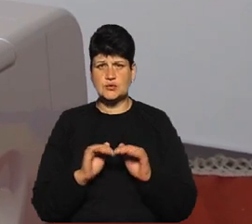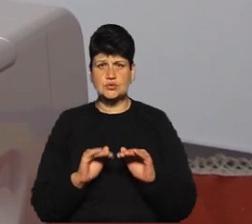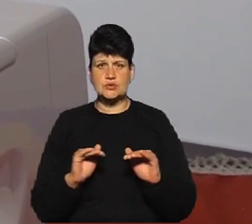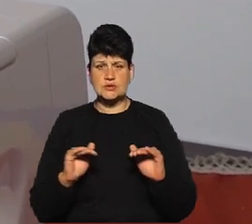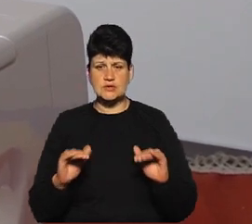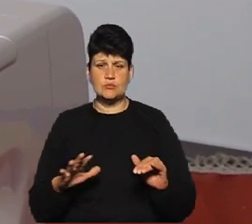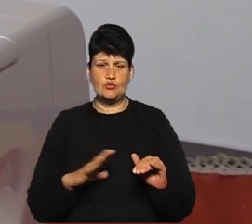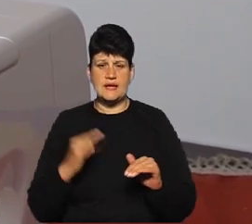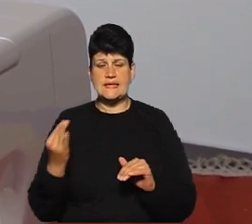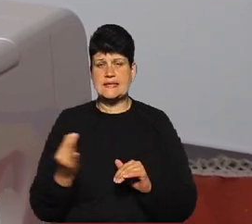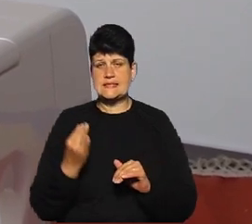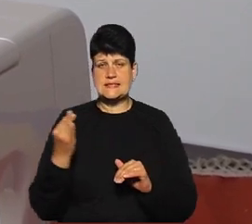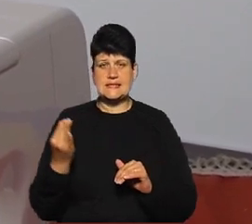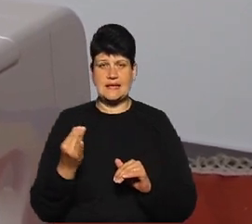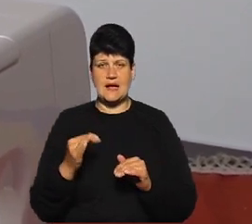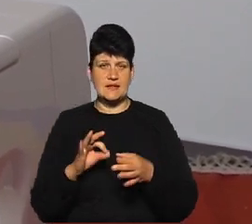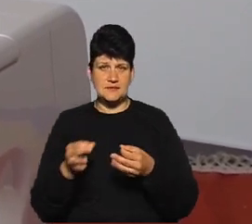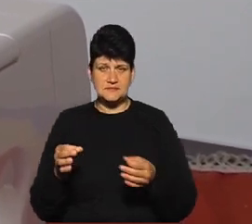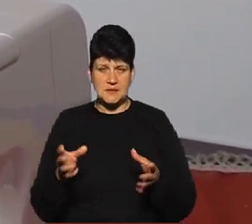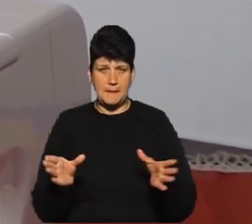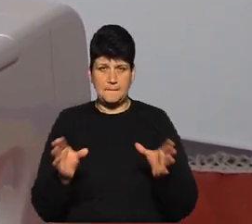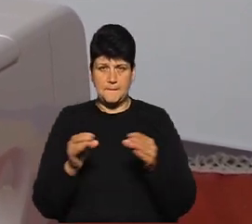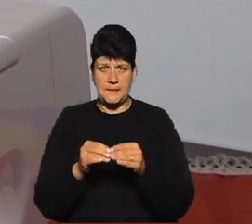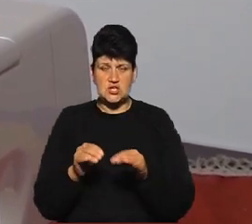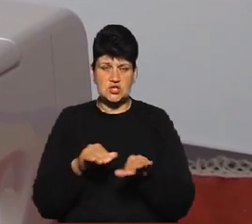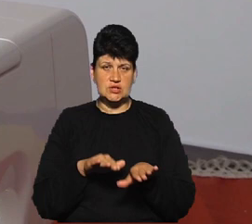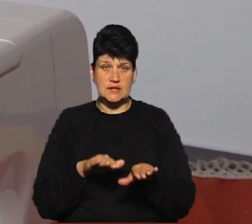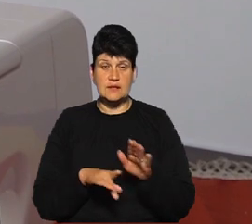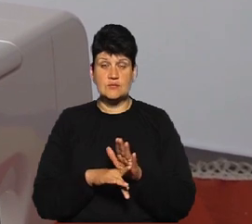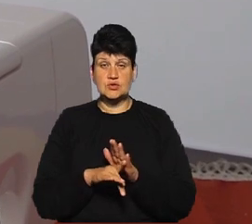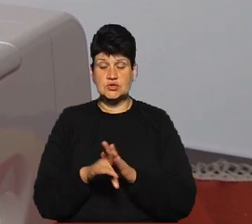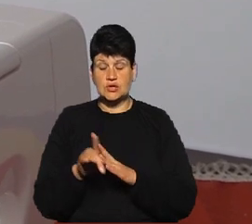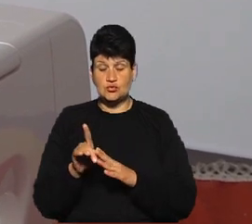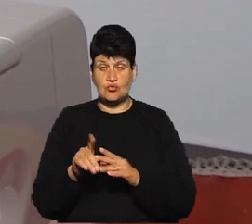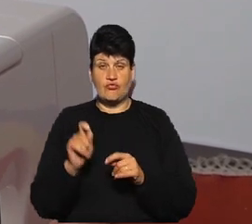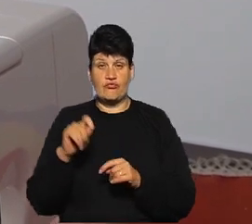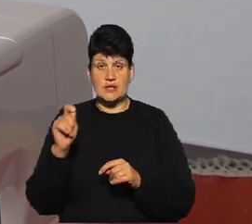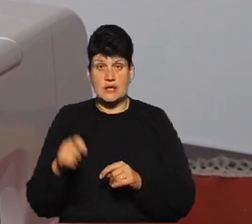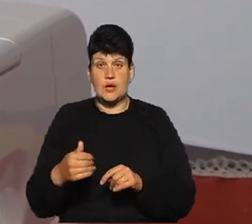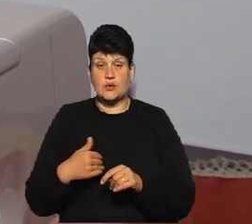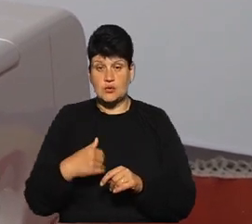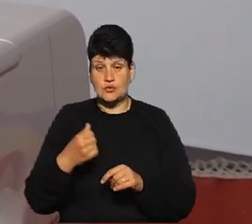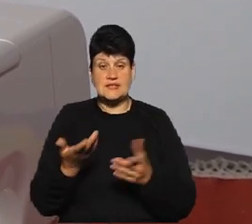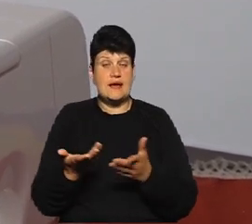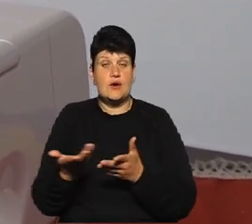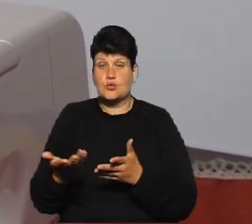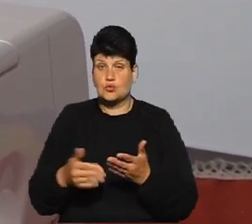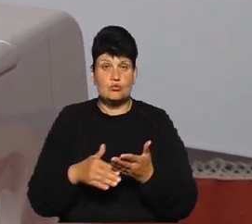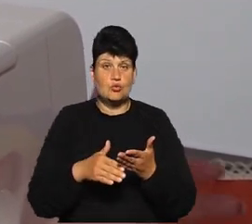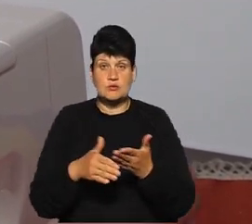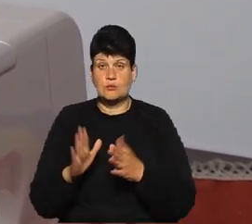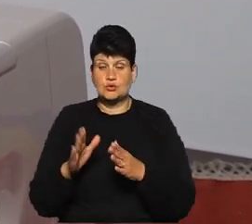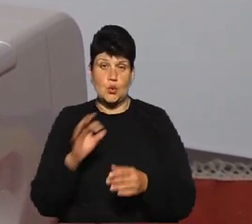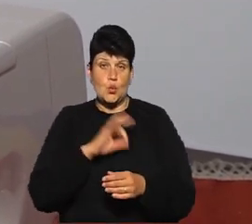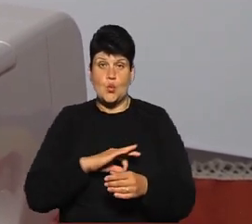всякі цікаві деталі, пошивали. І з початку повноштабної війни хотілося хоч якось допомогти, бути корисним своєму